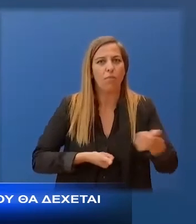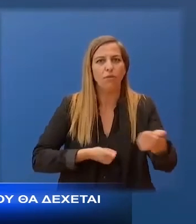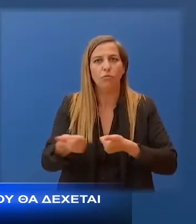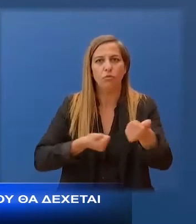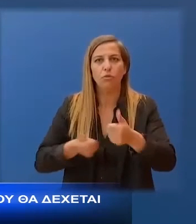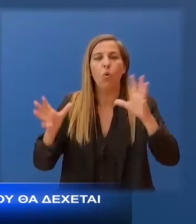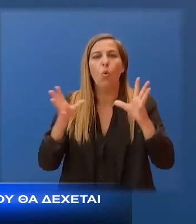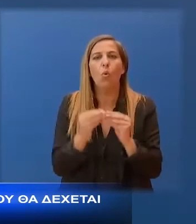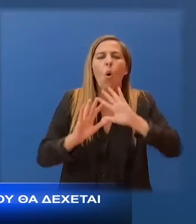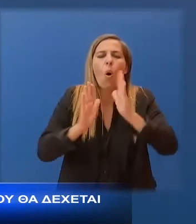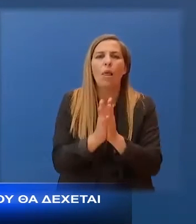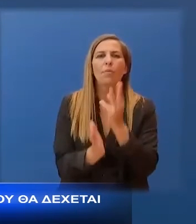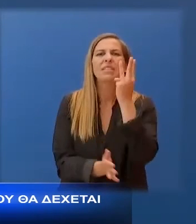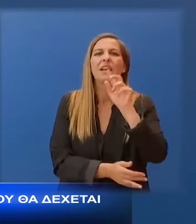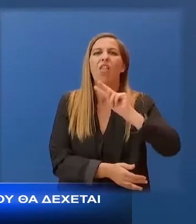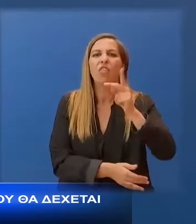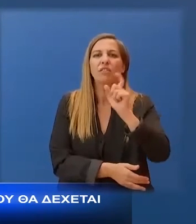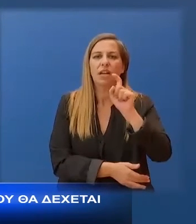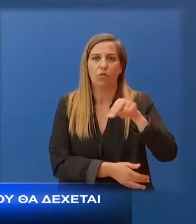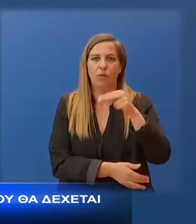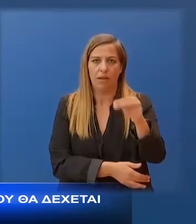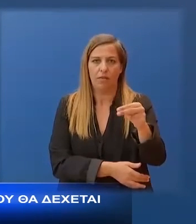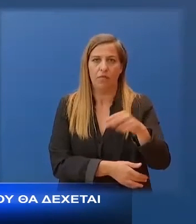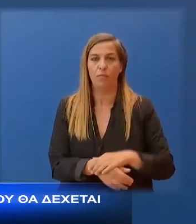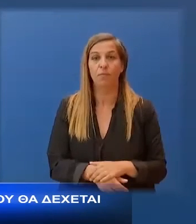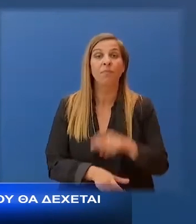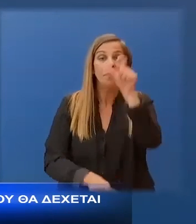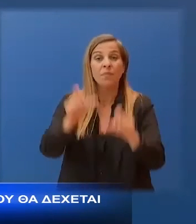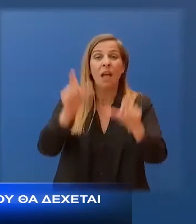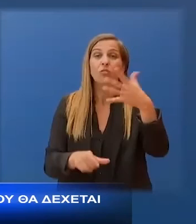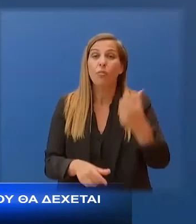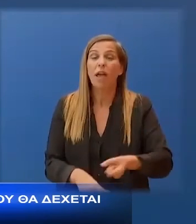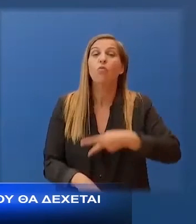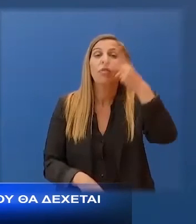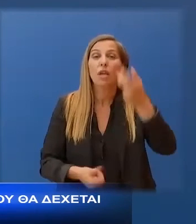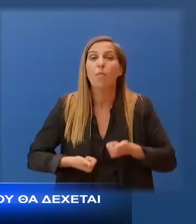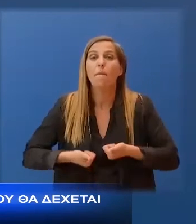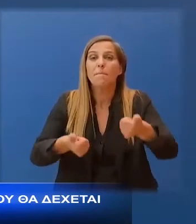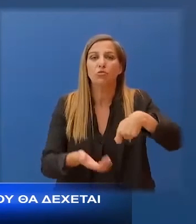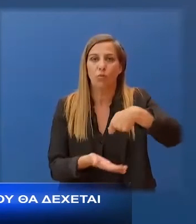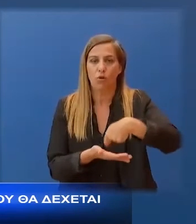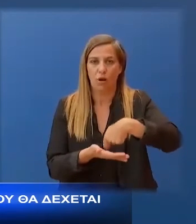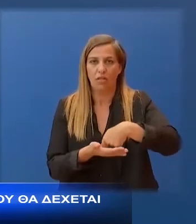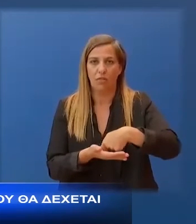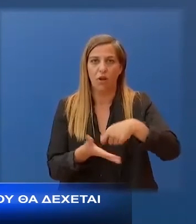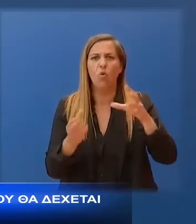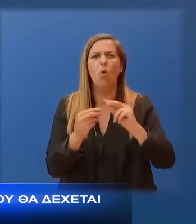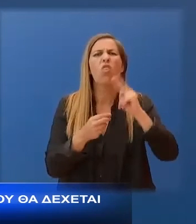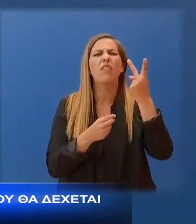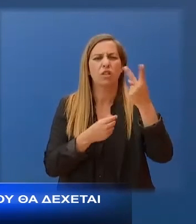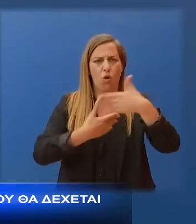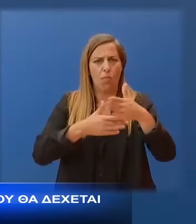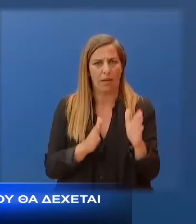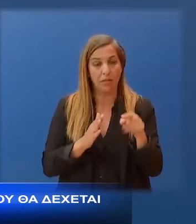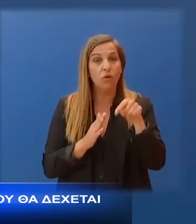3 δισεκατομμύρια ευρώ. Ο συνολικός αριθμός των δικαιούχων που έλαβαν την επιστρεπτέα προκαταβολή 2 ανέρχεται